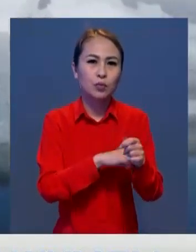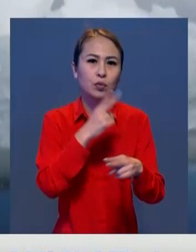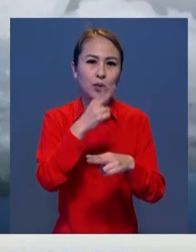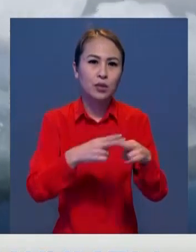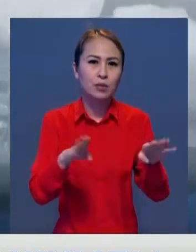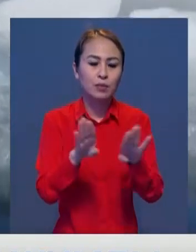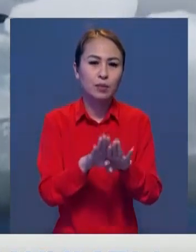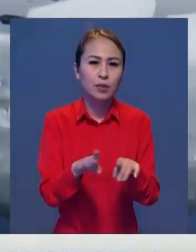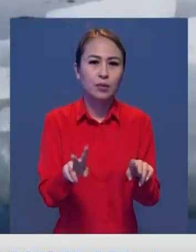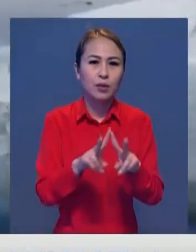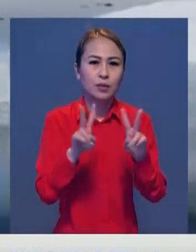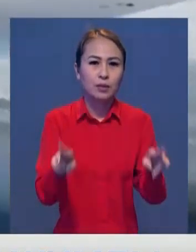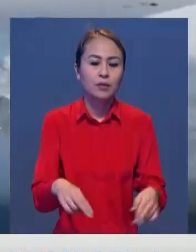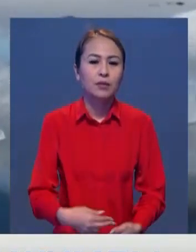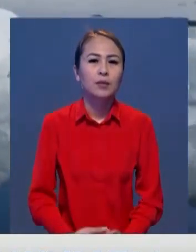басқанмен бірдей екен.